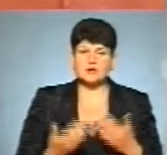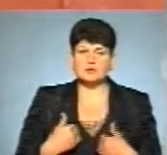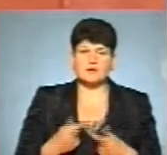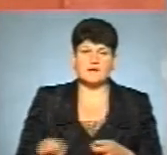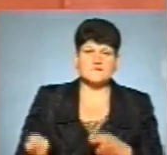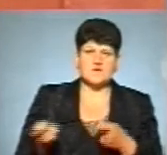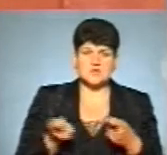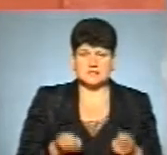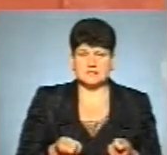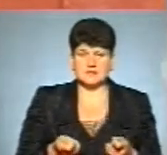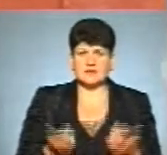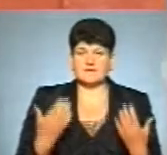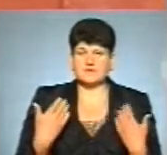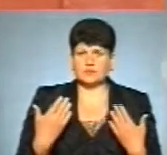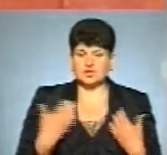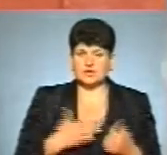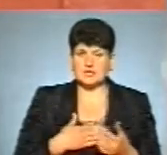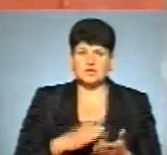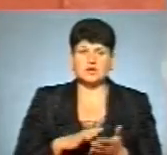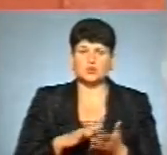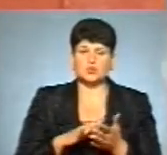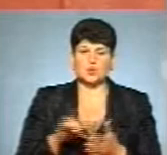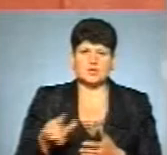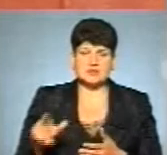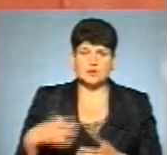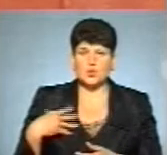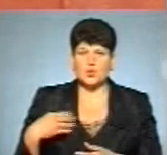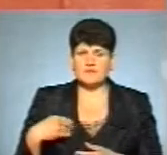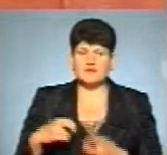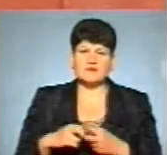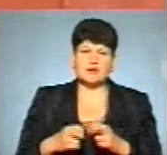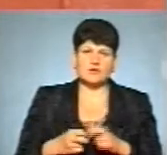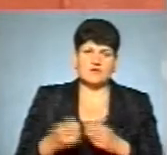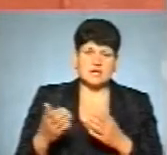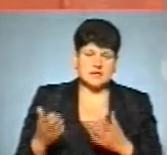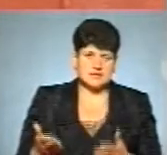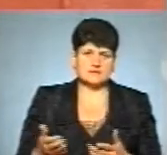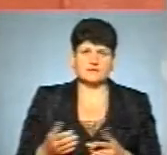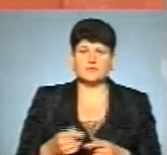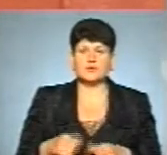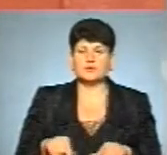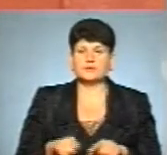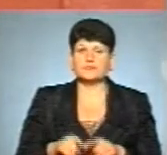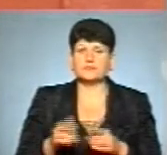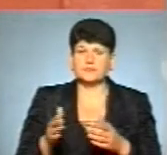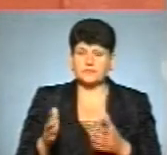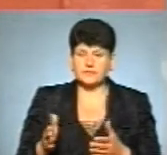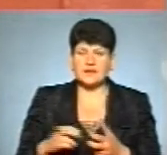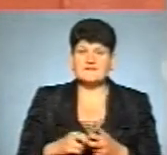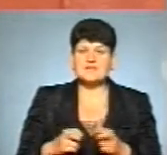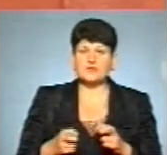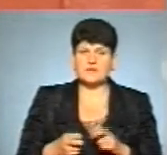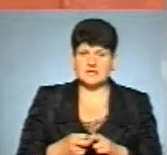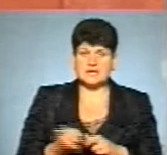возили на відпочинок наших туристів у Львів чи Івано-Франківськ, то таким чином і